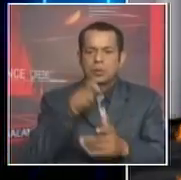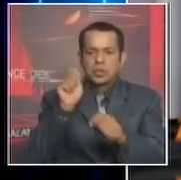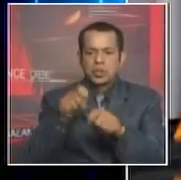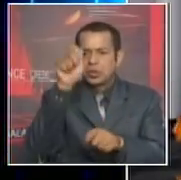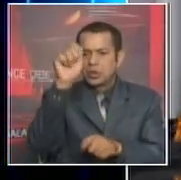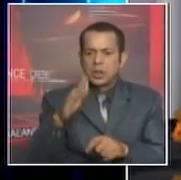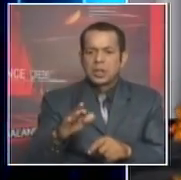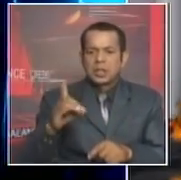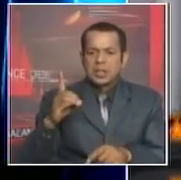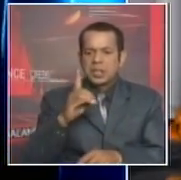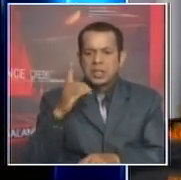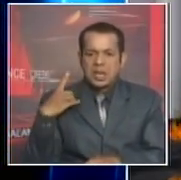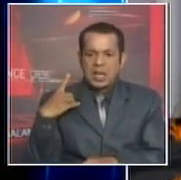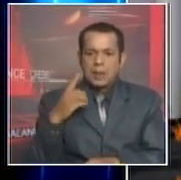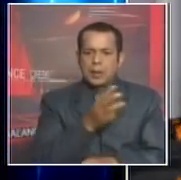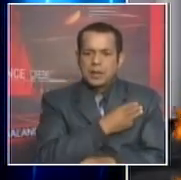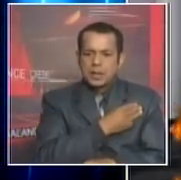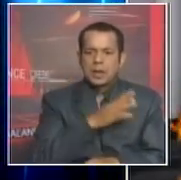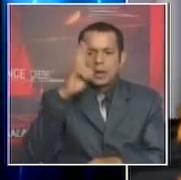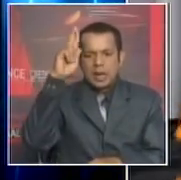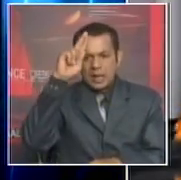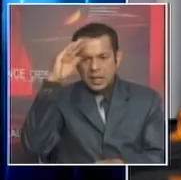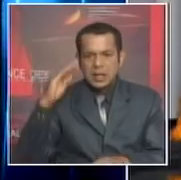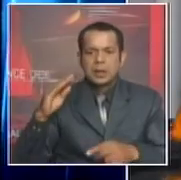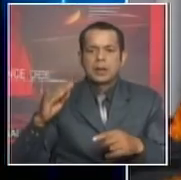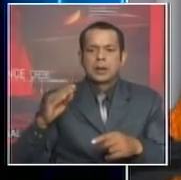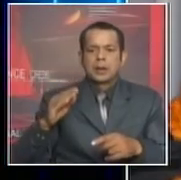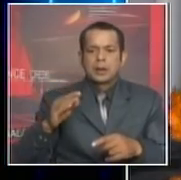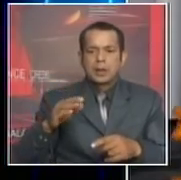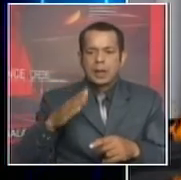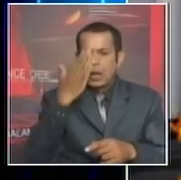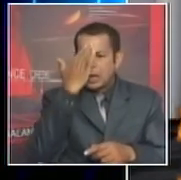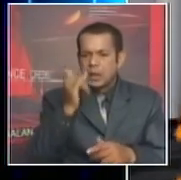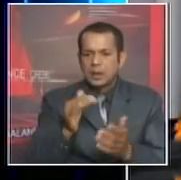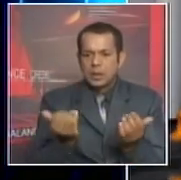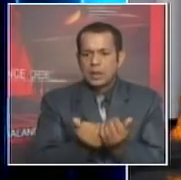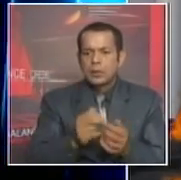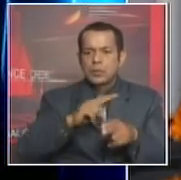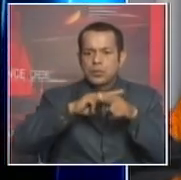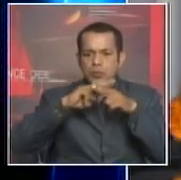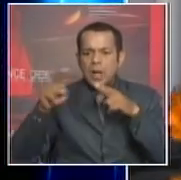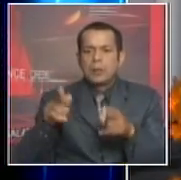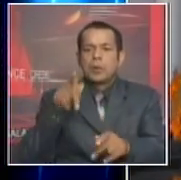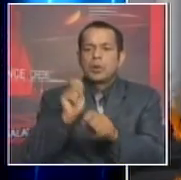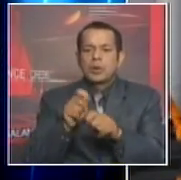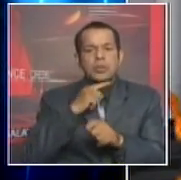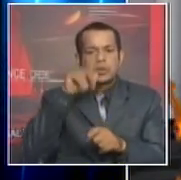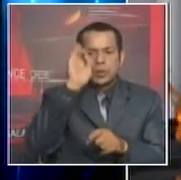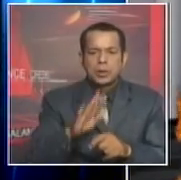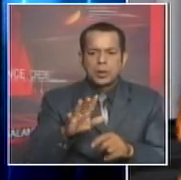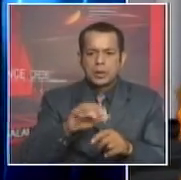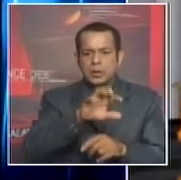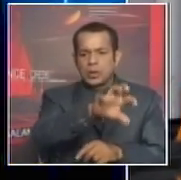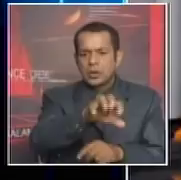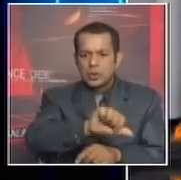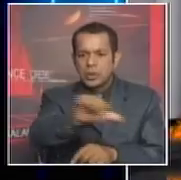ठेकेदारको चरम लापरवाही र आन्तरिक राजनीतिले गर्दा सडक निर्माणले पूर्णता पाउन नसकेपछि स्थानीय आक्रोशित